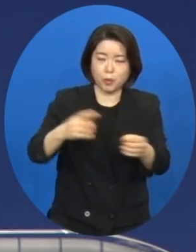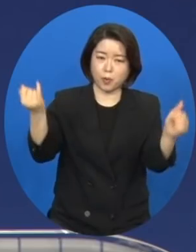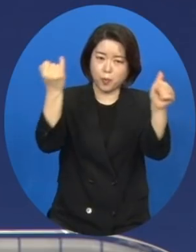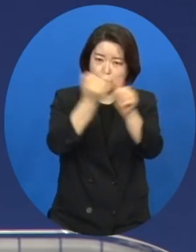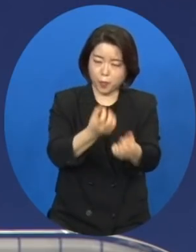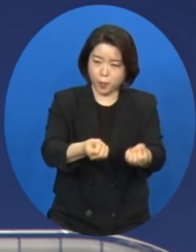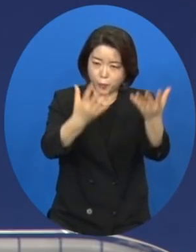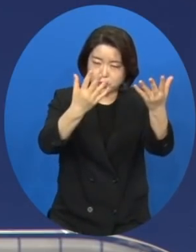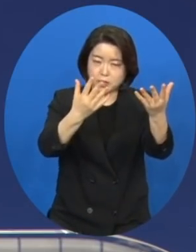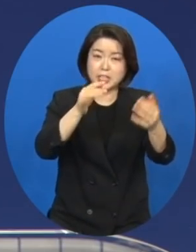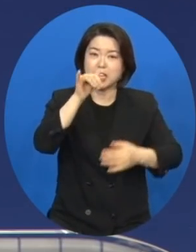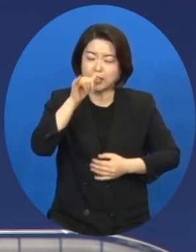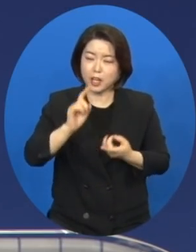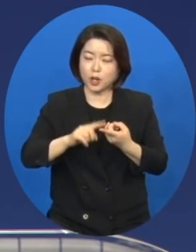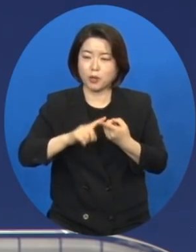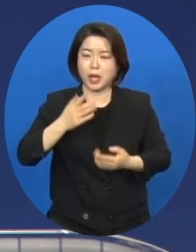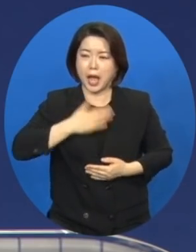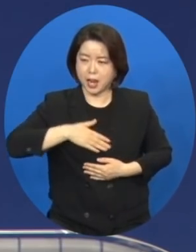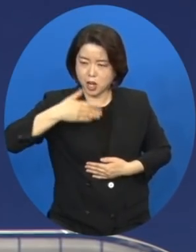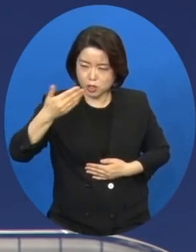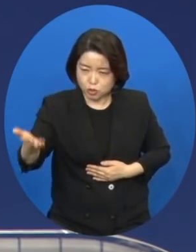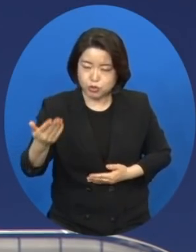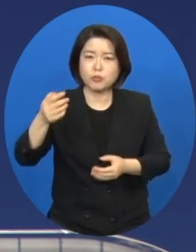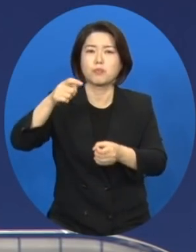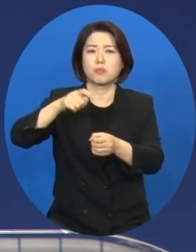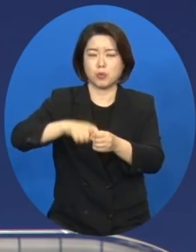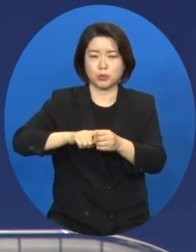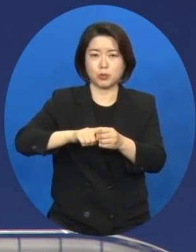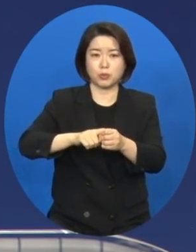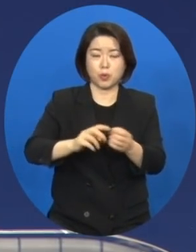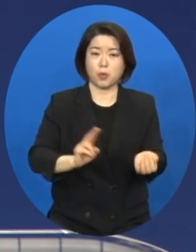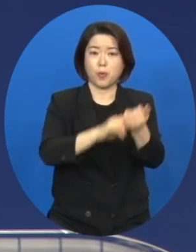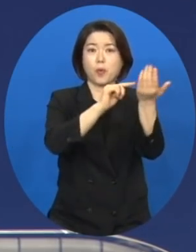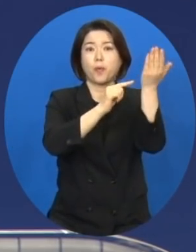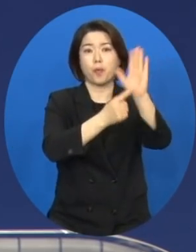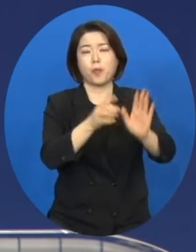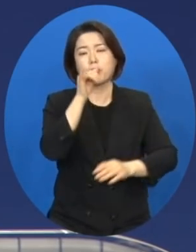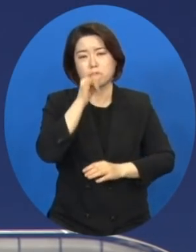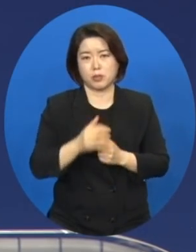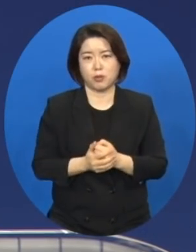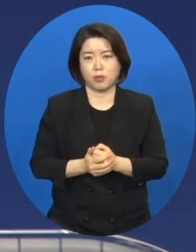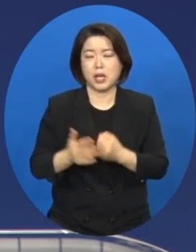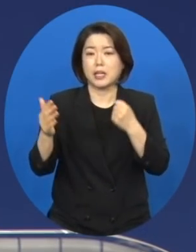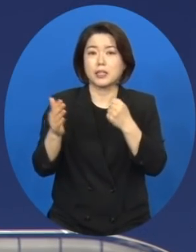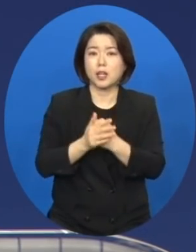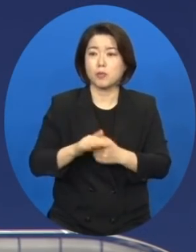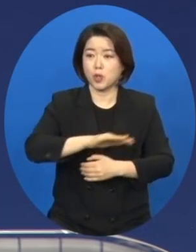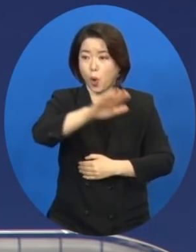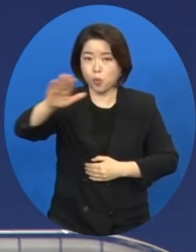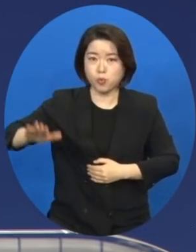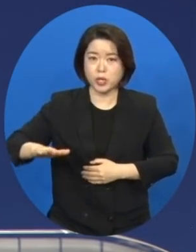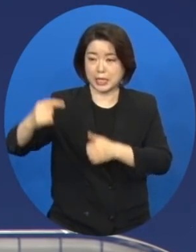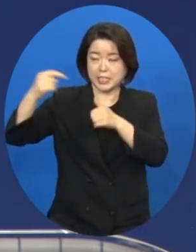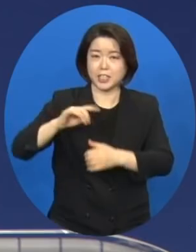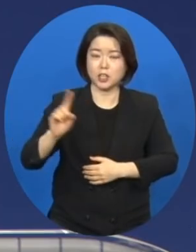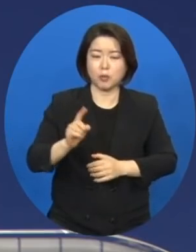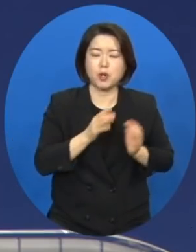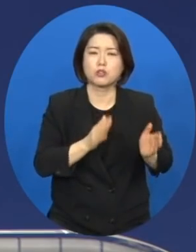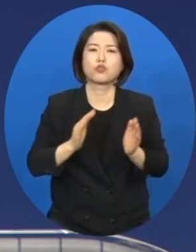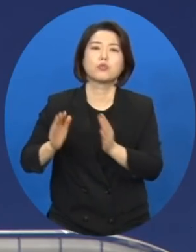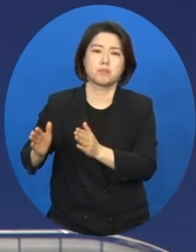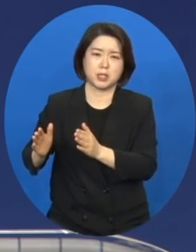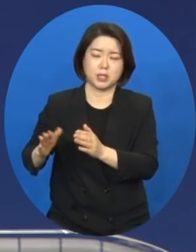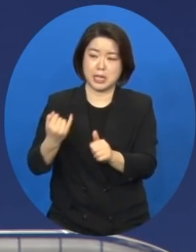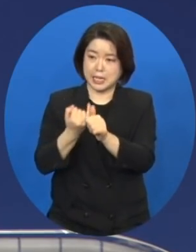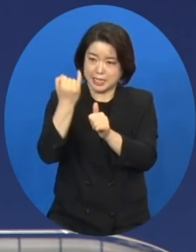것을 알리기 위해서 그 표적을 행하신 겁니다. 그래서 우리로 하여금 뭘 한 거예요? 준비하라는 거예요. 신부로서